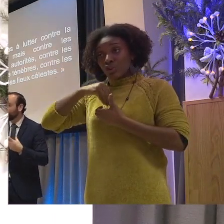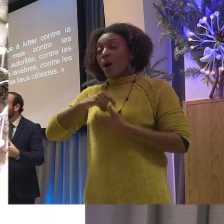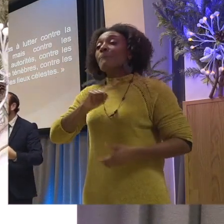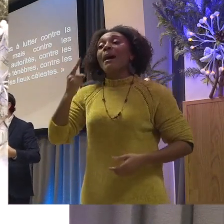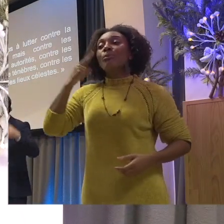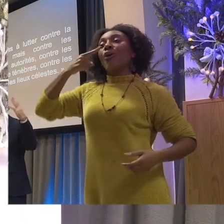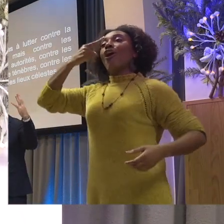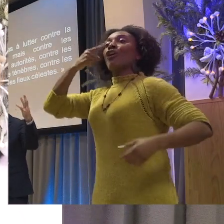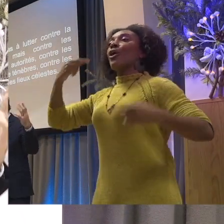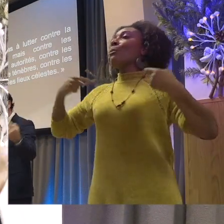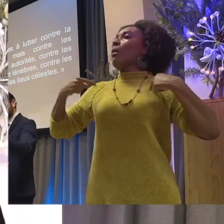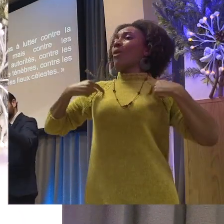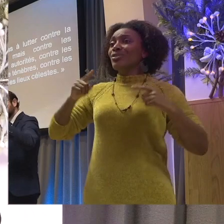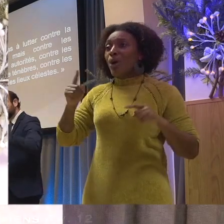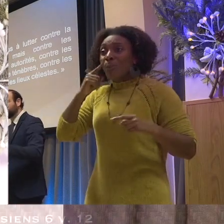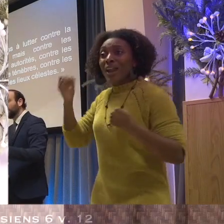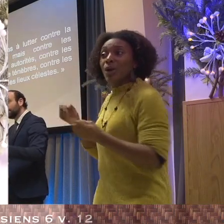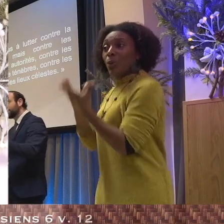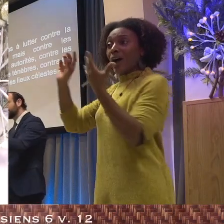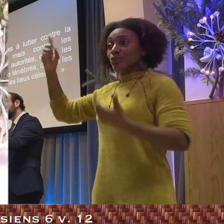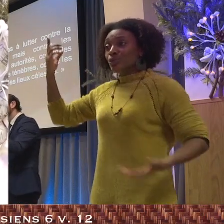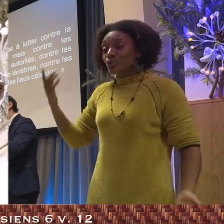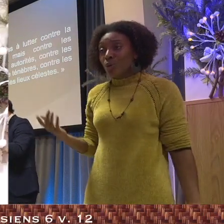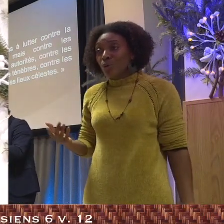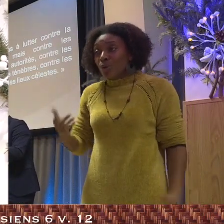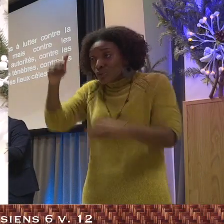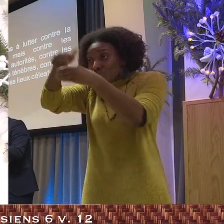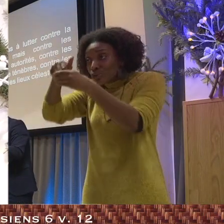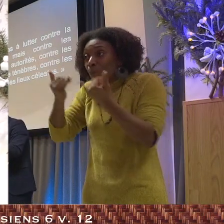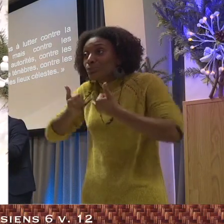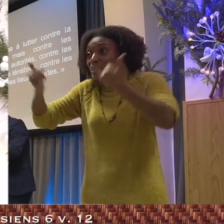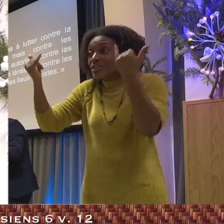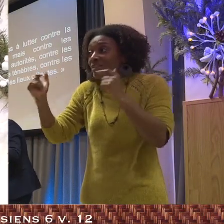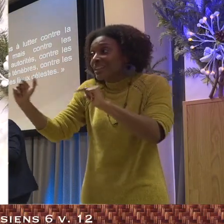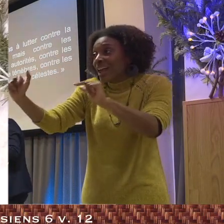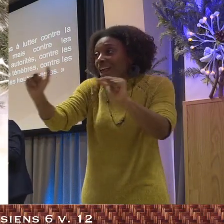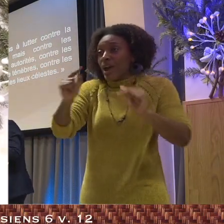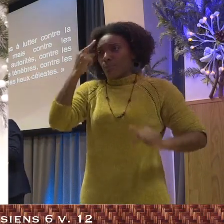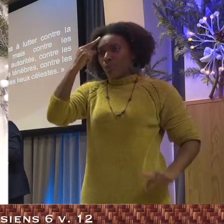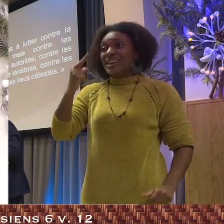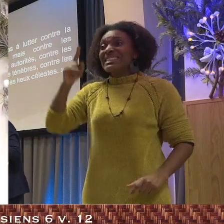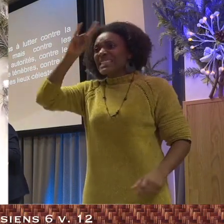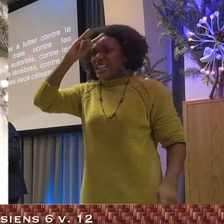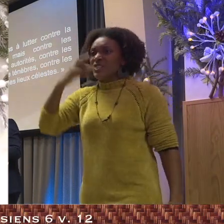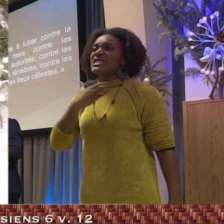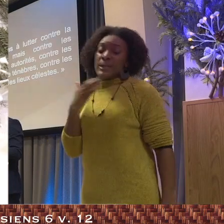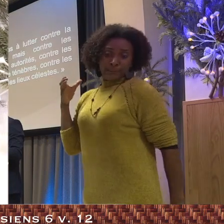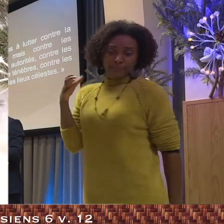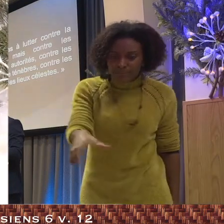ni pour votre gloire, mais pour la gloire de Dieu, parce que cette puissance vient de Dieu. Vous avez cette puissance en vous pour que l'adversaire soit mis à terre.